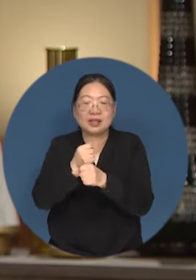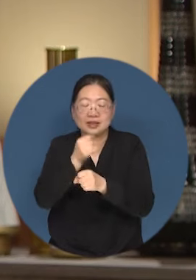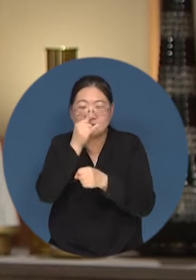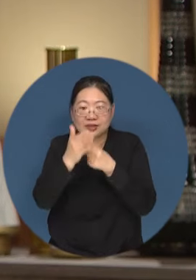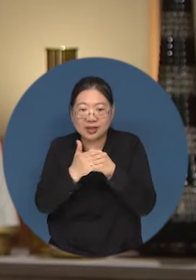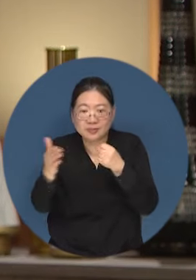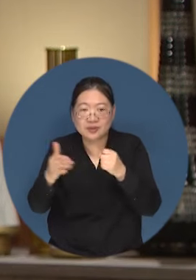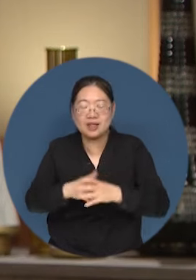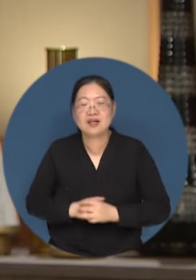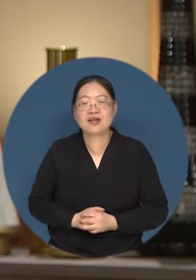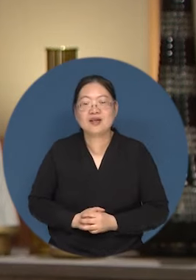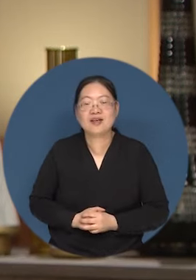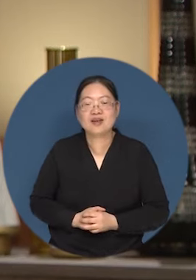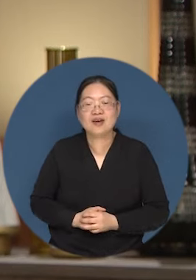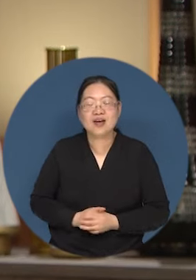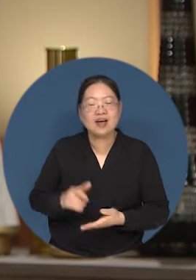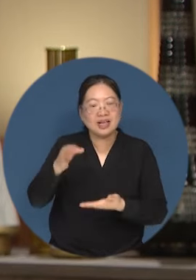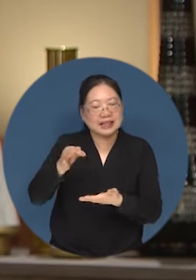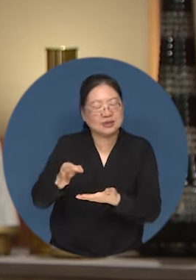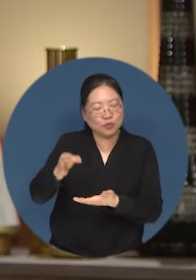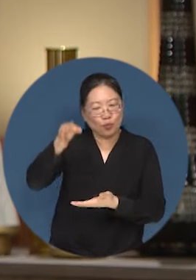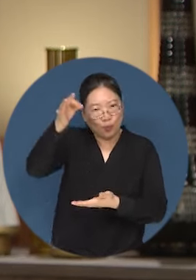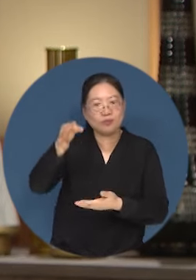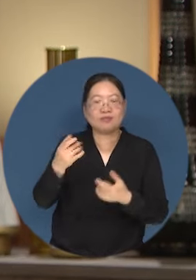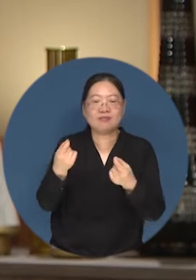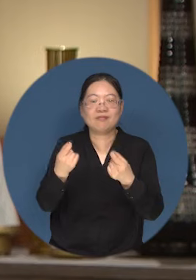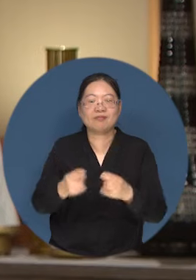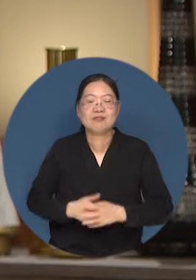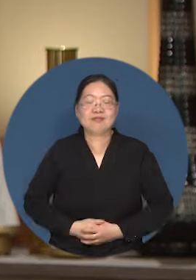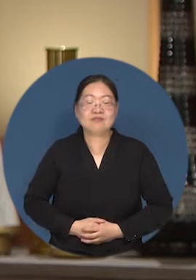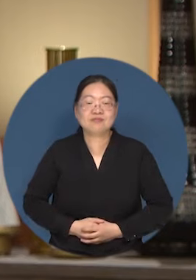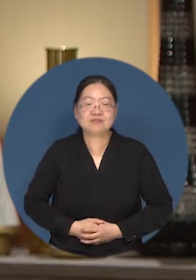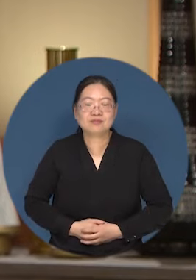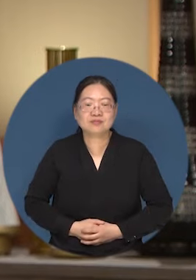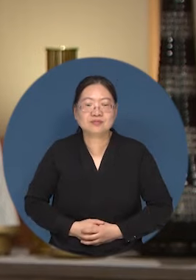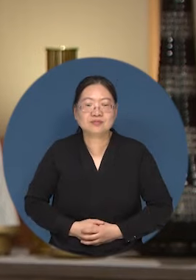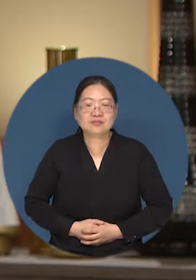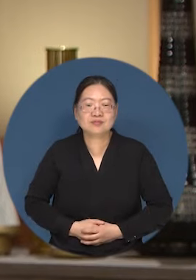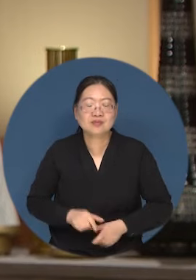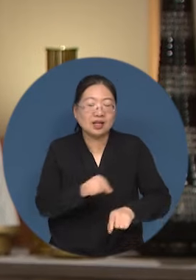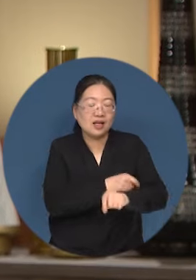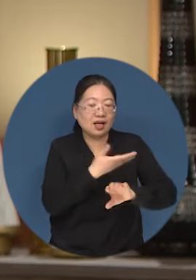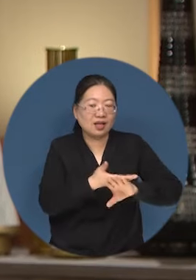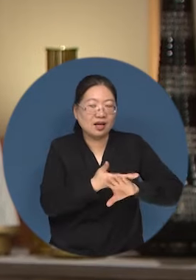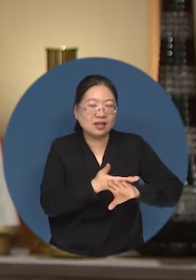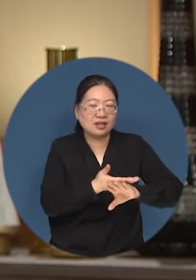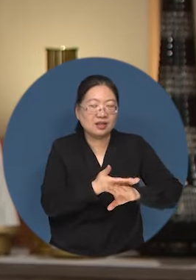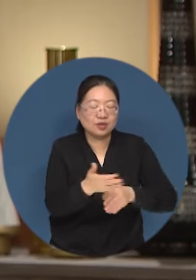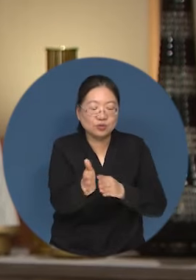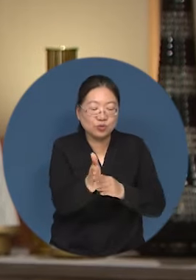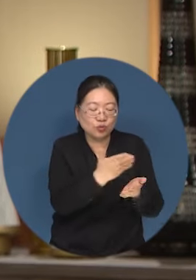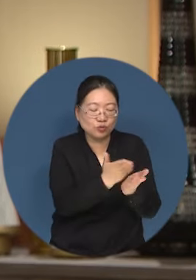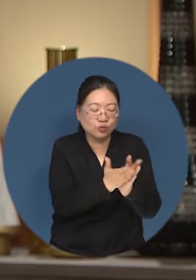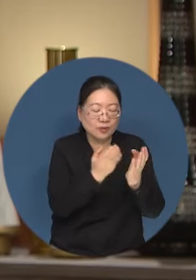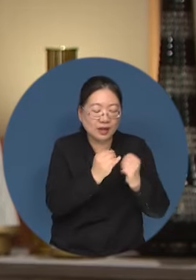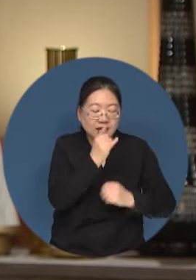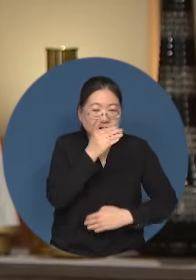차원에서 보면 그 정도의 가치가 충분하죠. 아 그리고 특별히 다른 많은 어종도